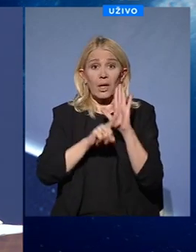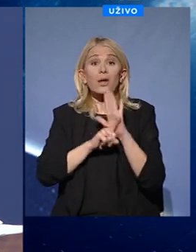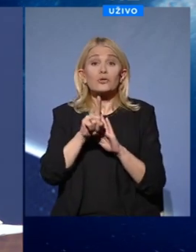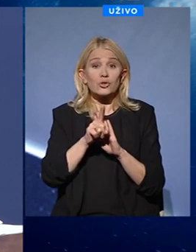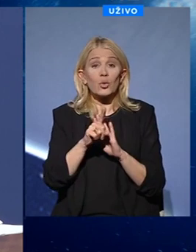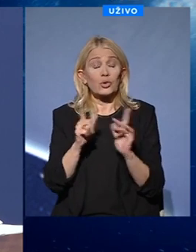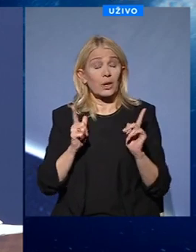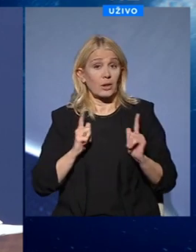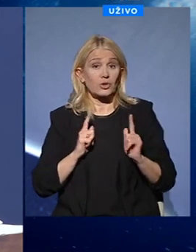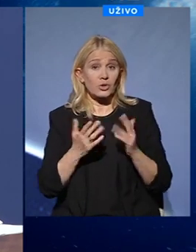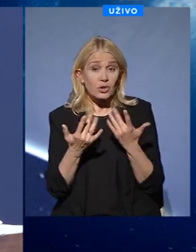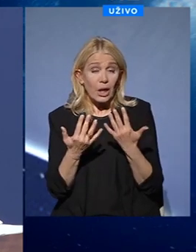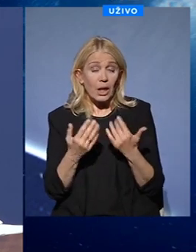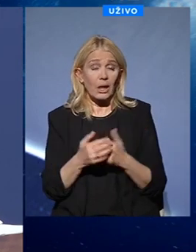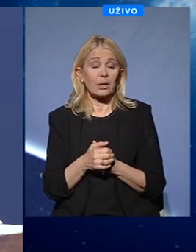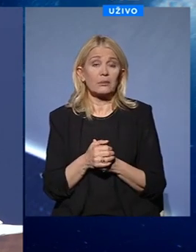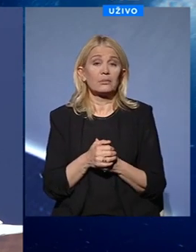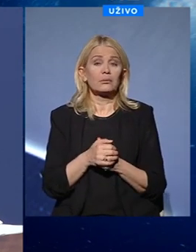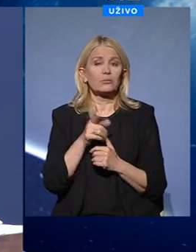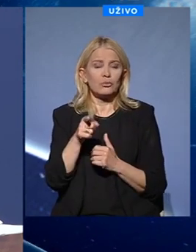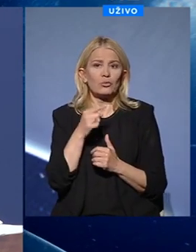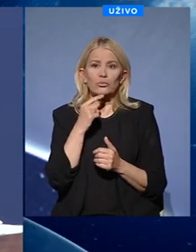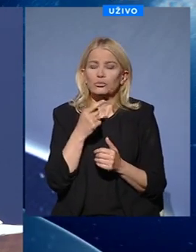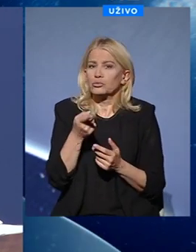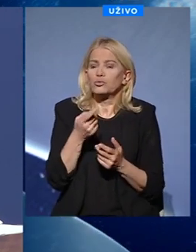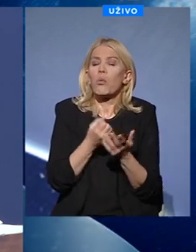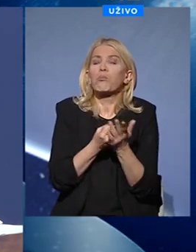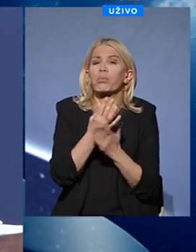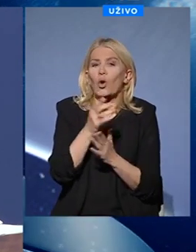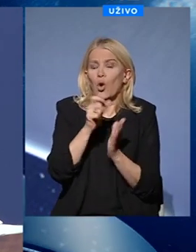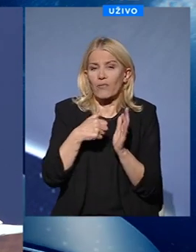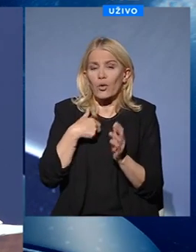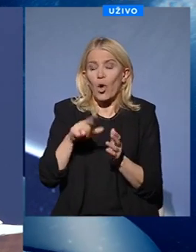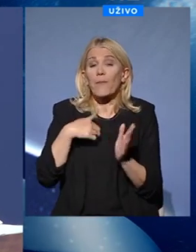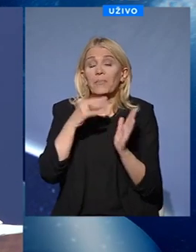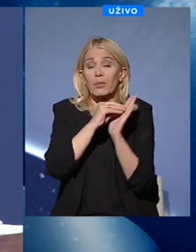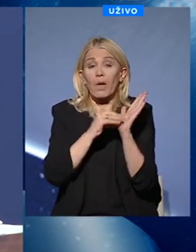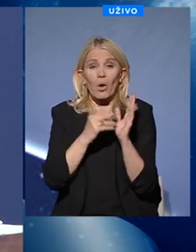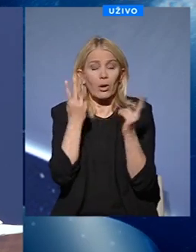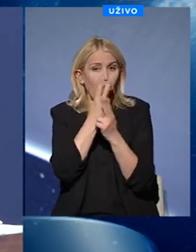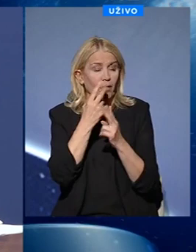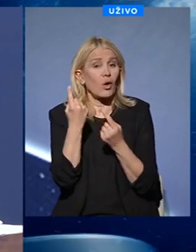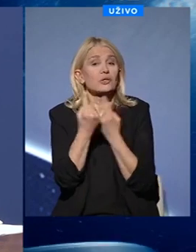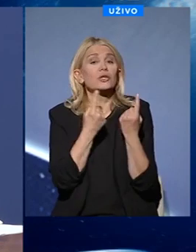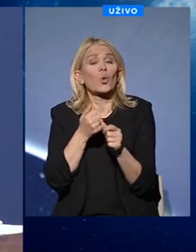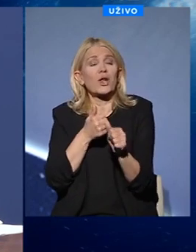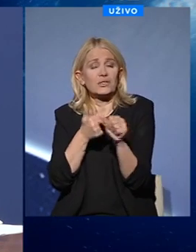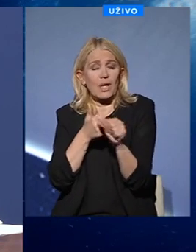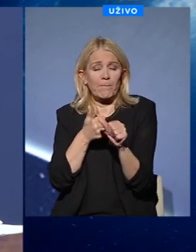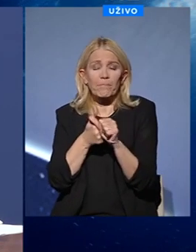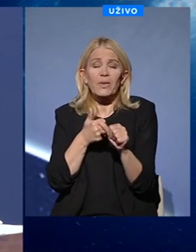jedan rezultat se čeka, to su činjenice, to su brojevi, naravno